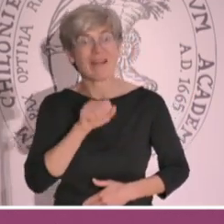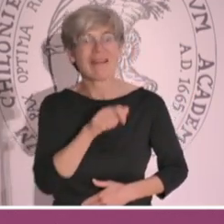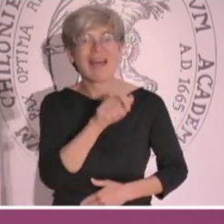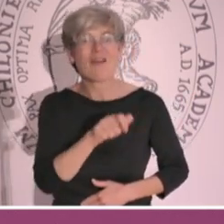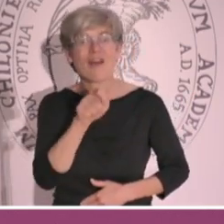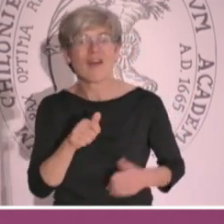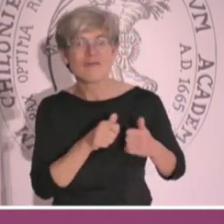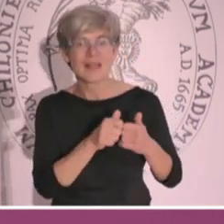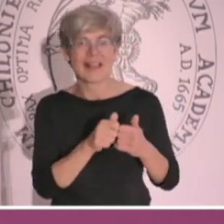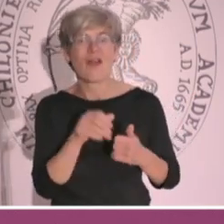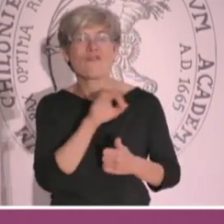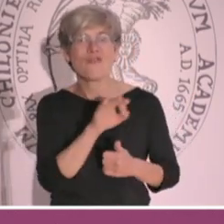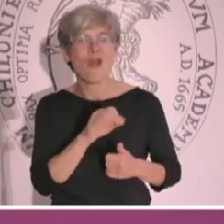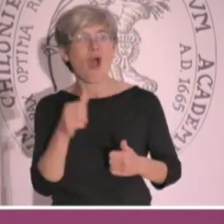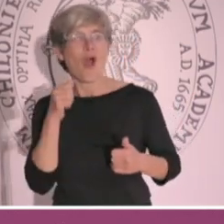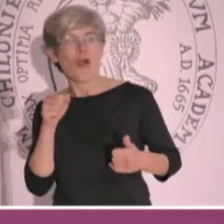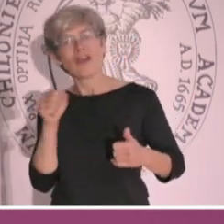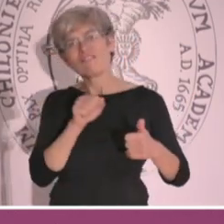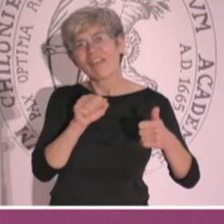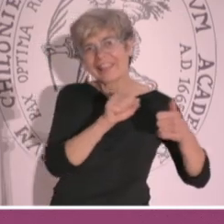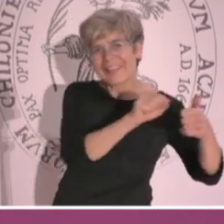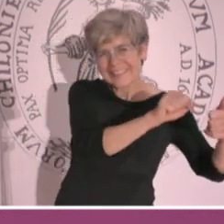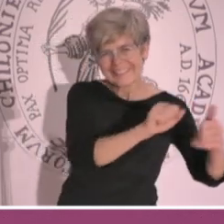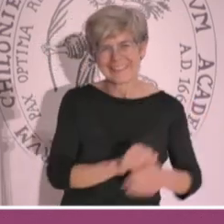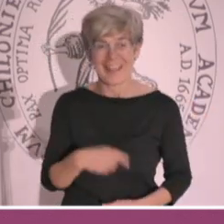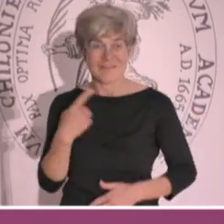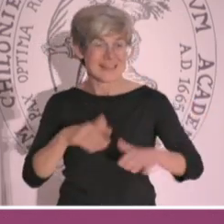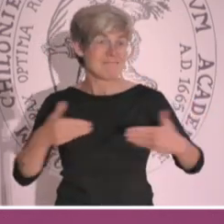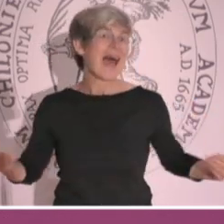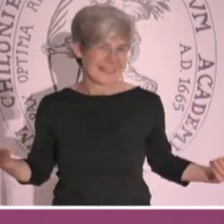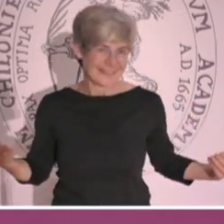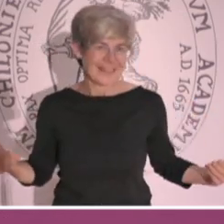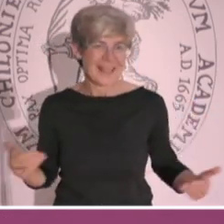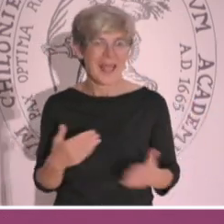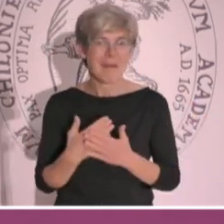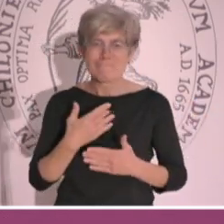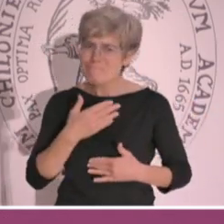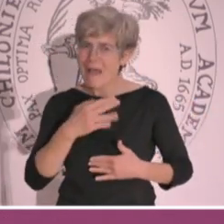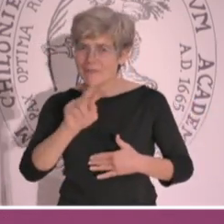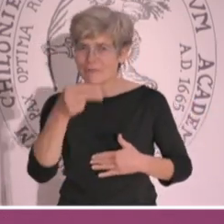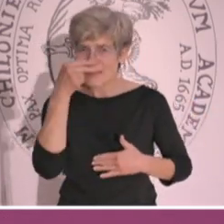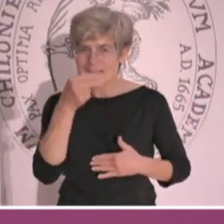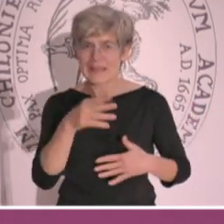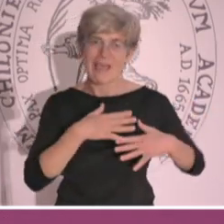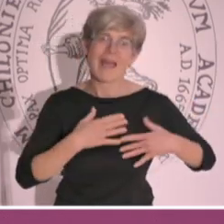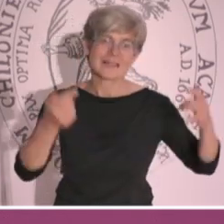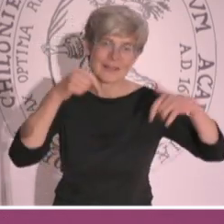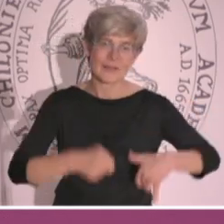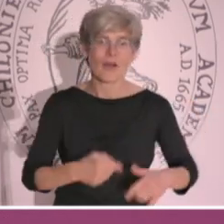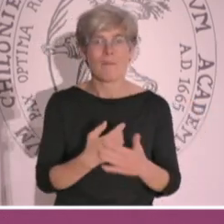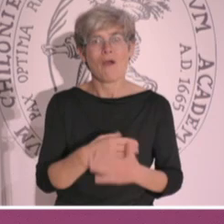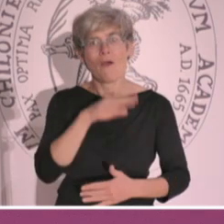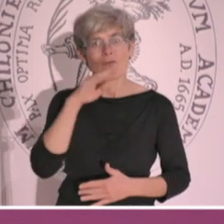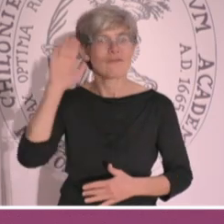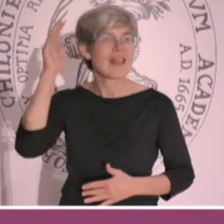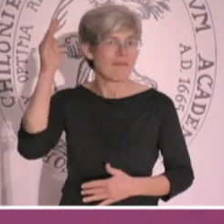Ihr Rückenwind. Wir sind bereit, bis bald und herzlich willkommen. Und für mich persönlich viel Erfolg, das wünscht man immer.